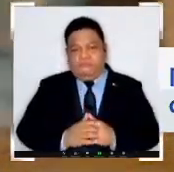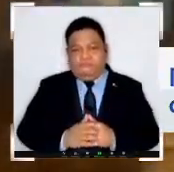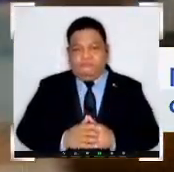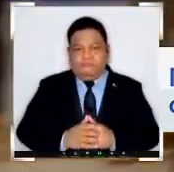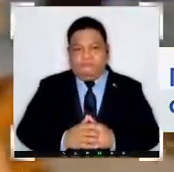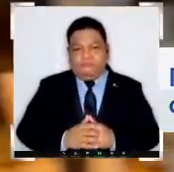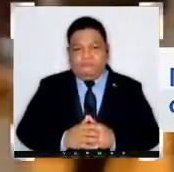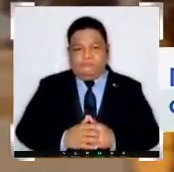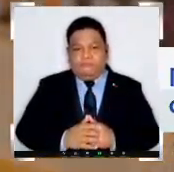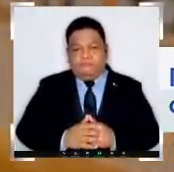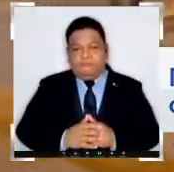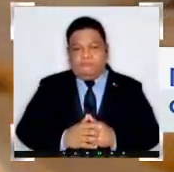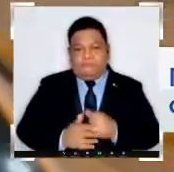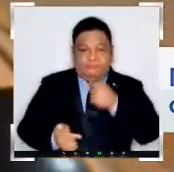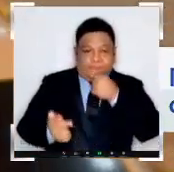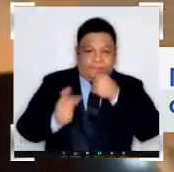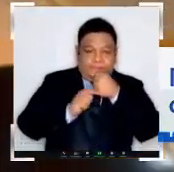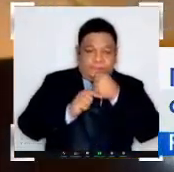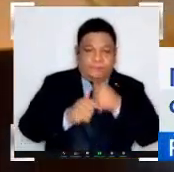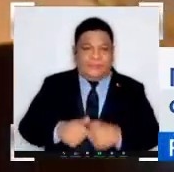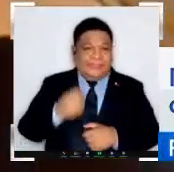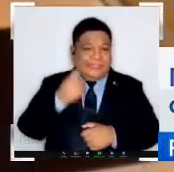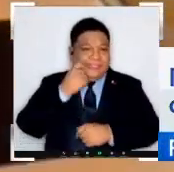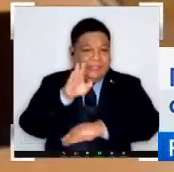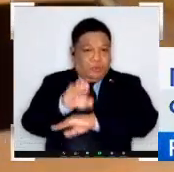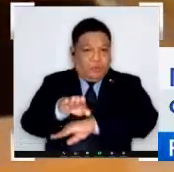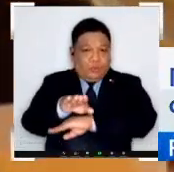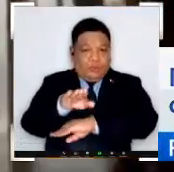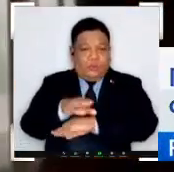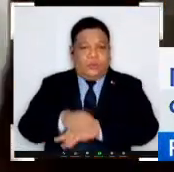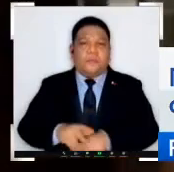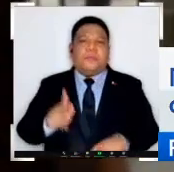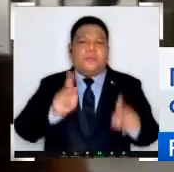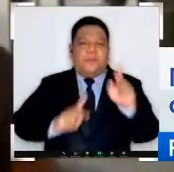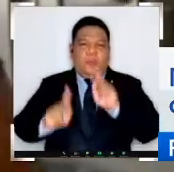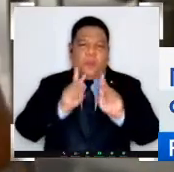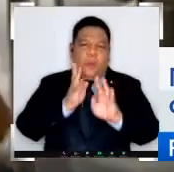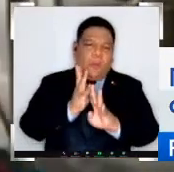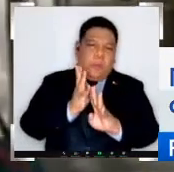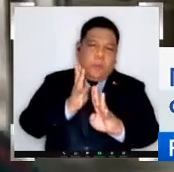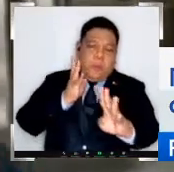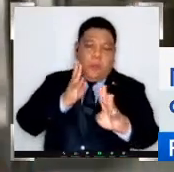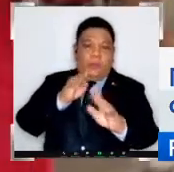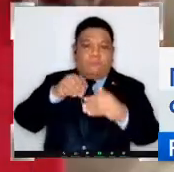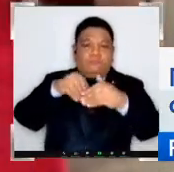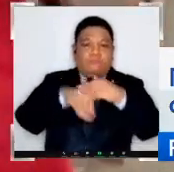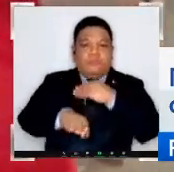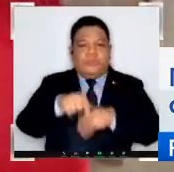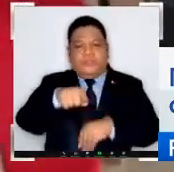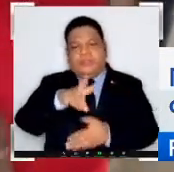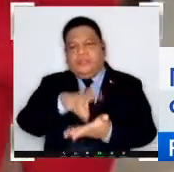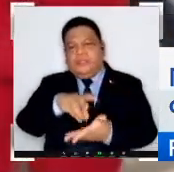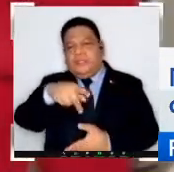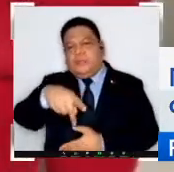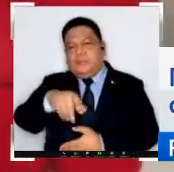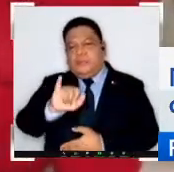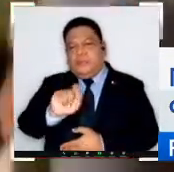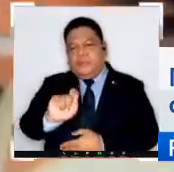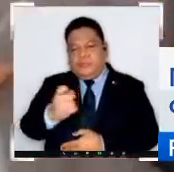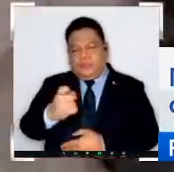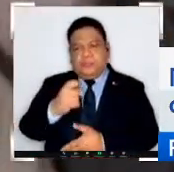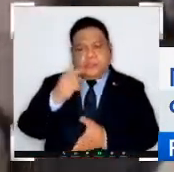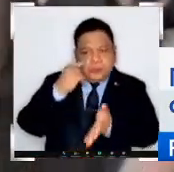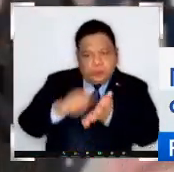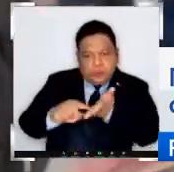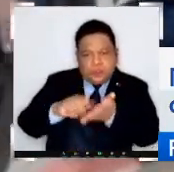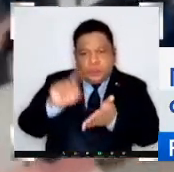Kaninang hapon, mahaba ang pila ng mga pasahero papasok ng PTEX. Binubusisi ang requirements lalo na ng mga pasaherong pabikol na